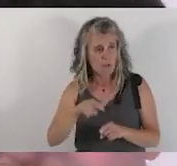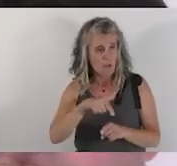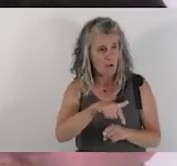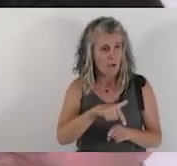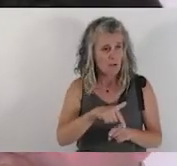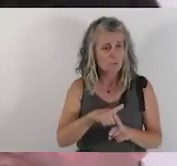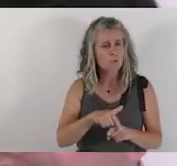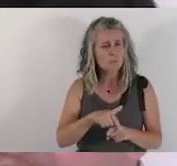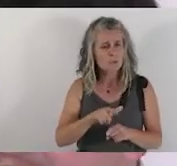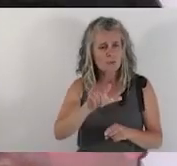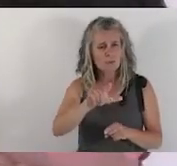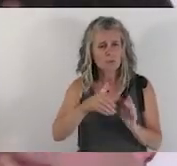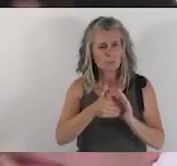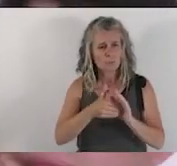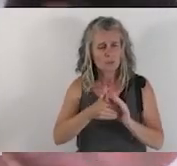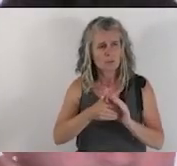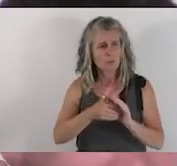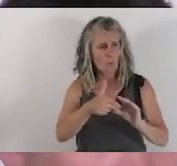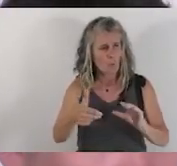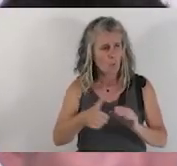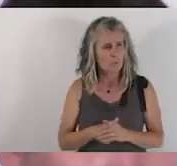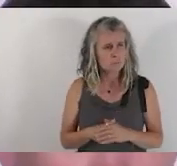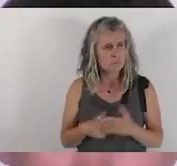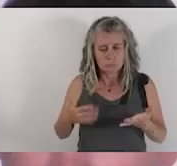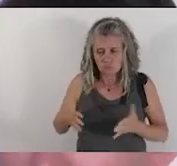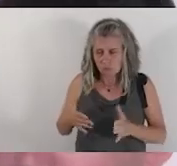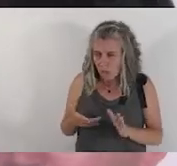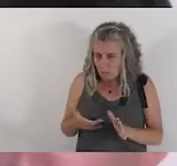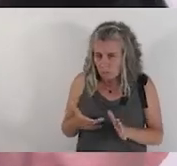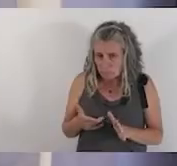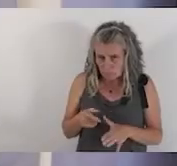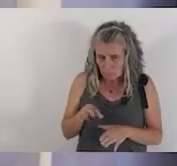deux premières délibérations. Peut-être déjà voté sur celle-là.